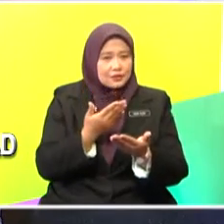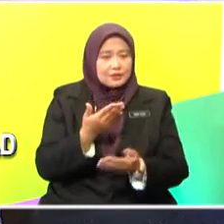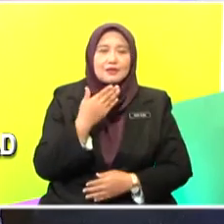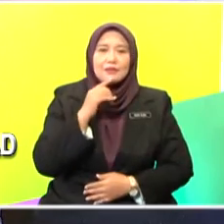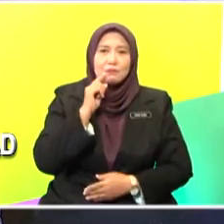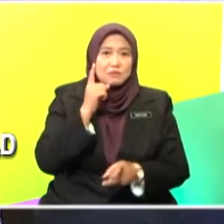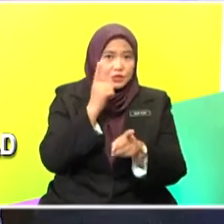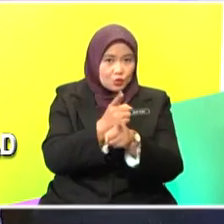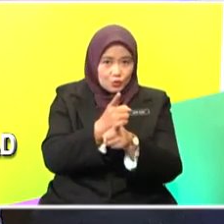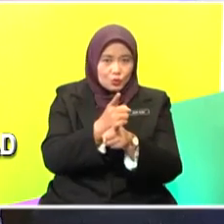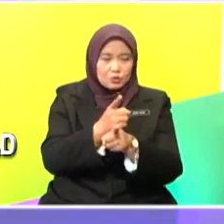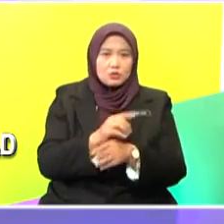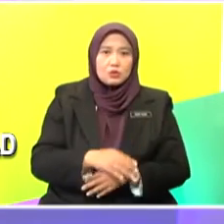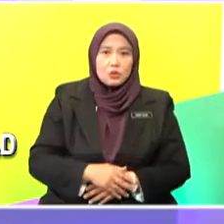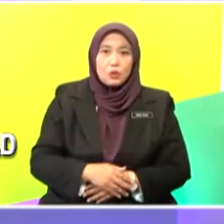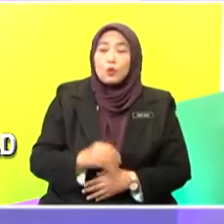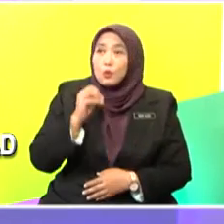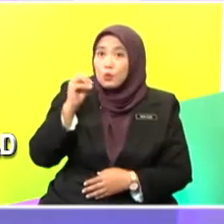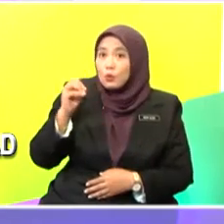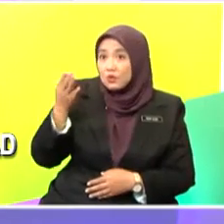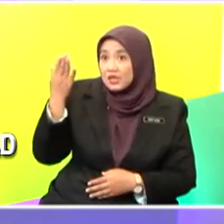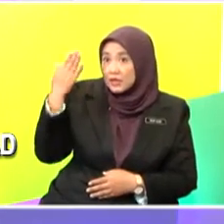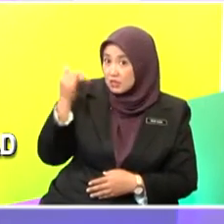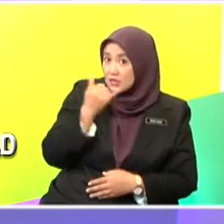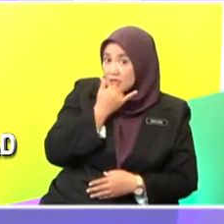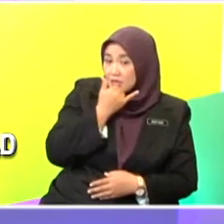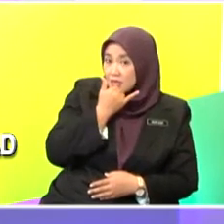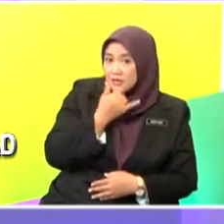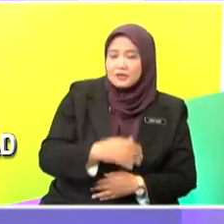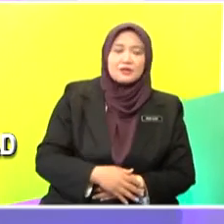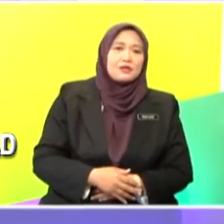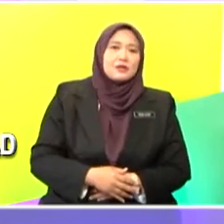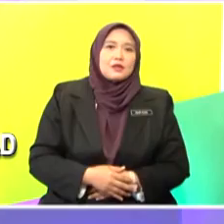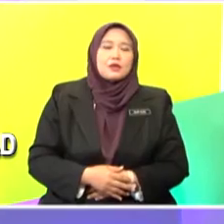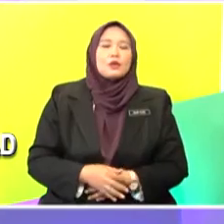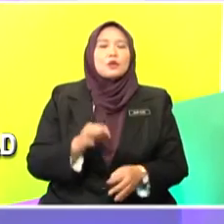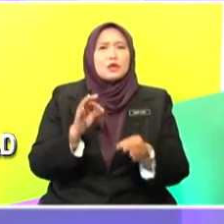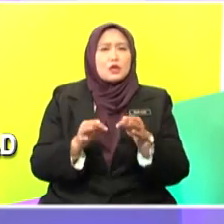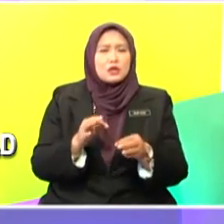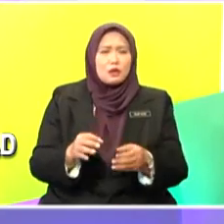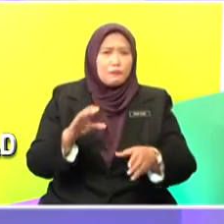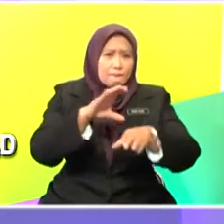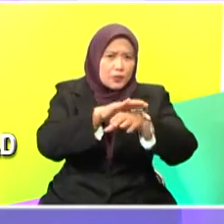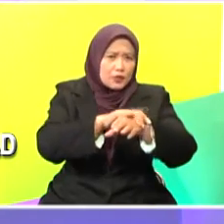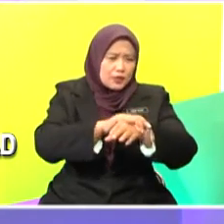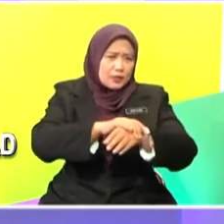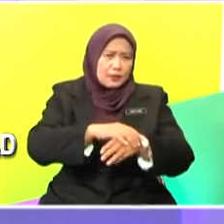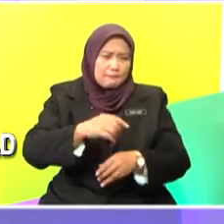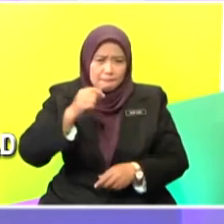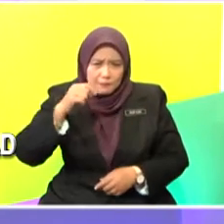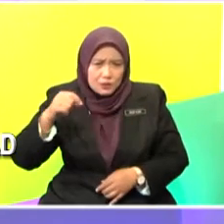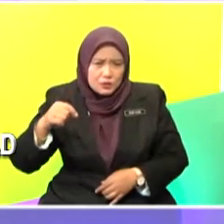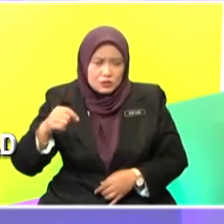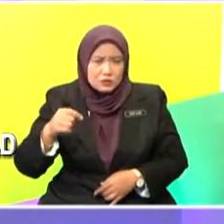Ya. Kalau pegang macam tu maksudnya Hakim belum pegang pensel